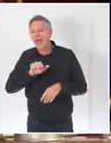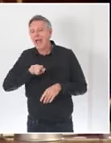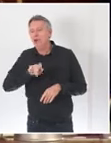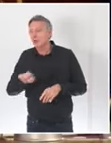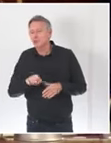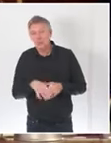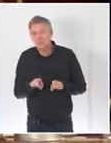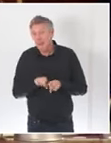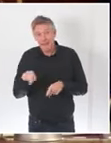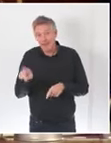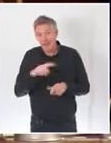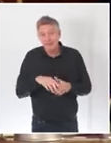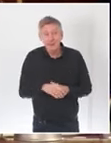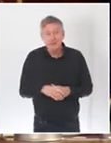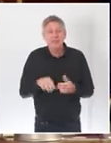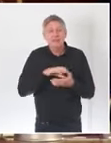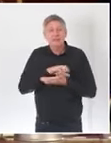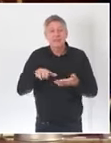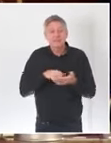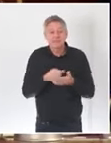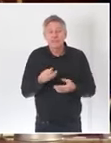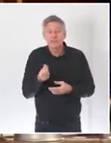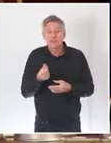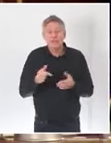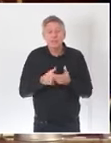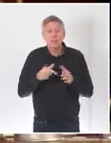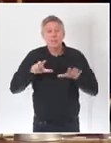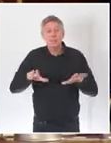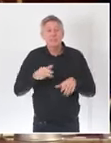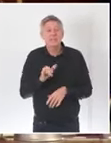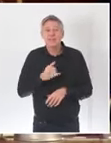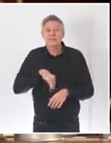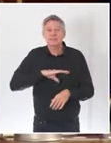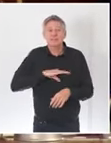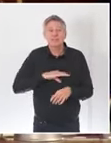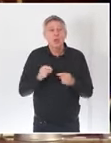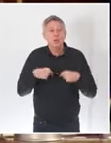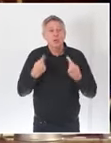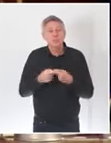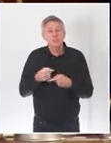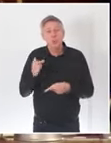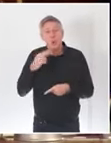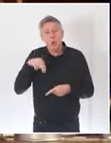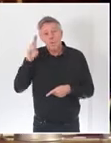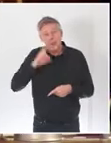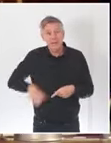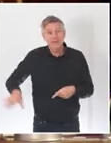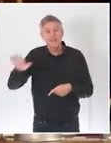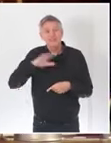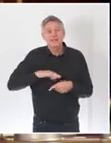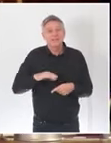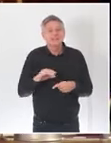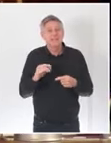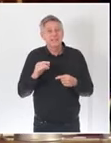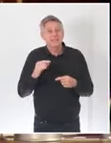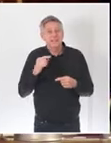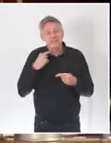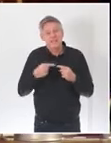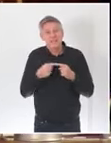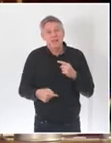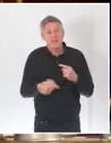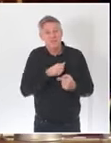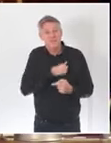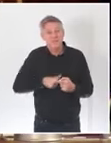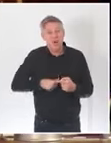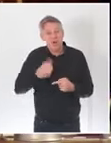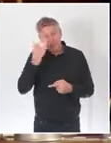dérapage des finances nationales depuis la crise financière de 2008, au point que la Commission européenne a placé la France en situation de déficit excessif l'été dernier?